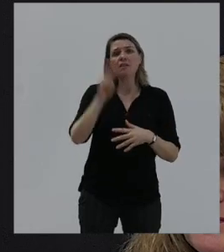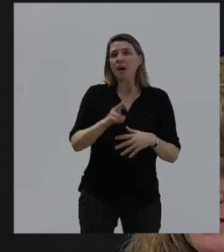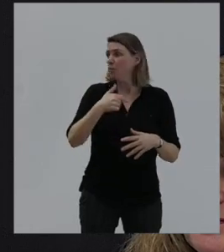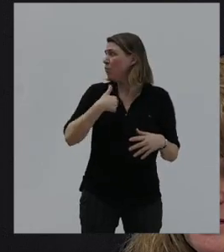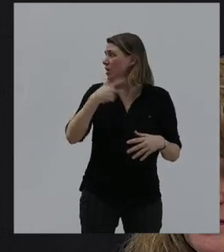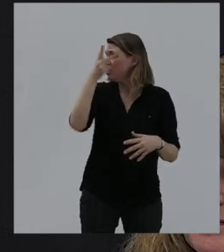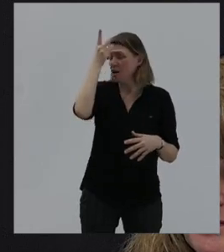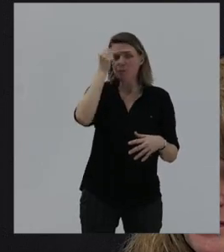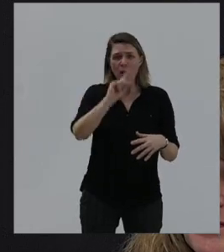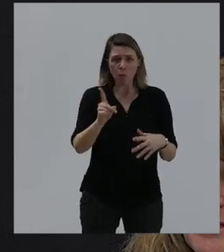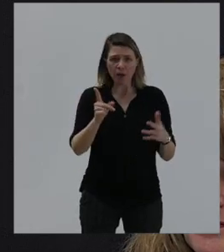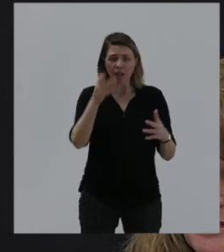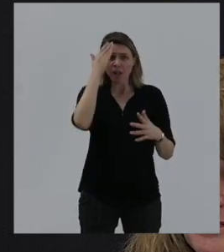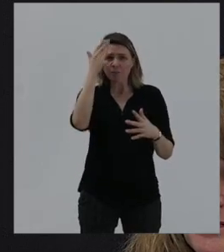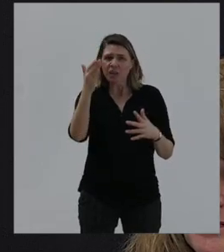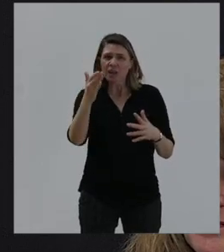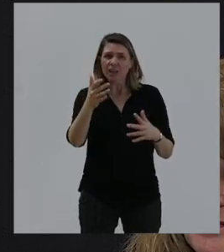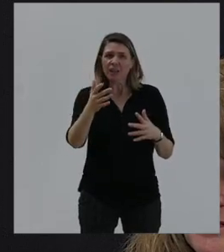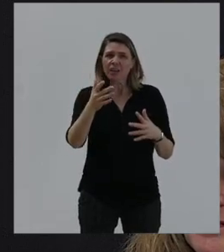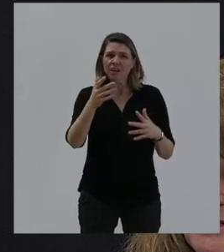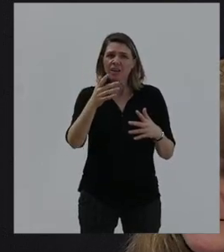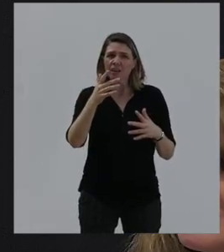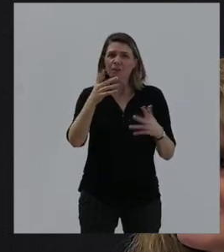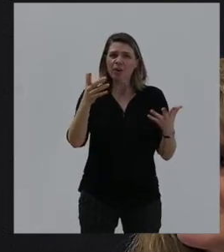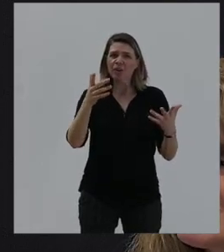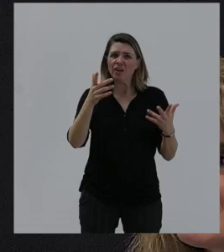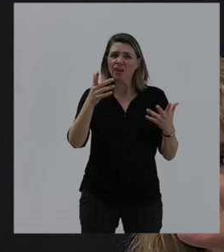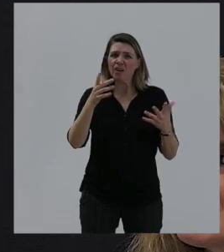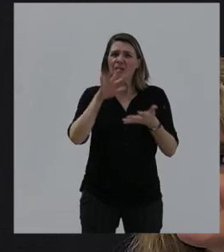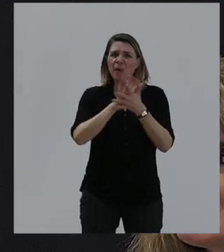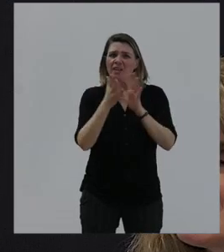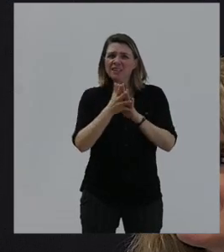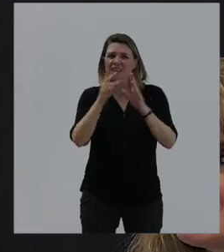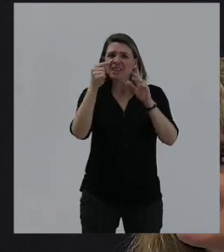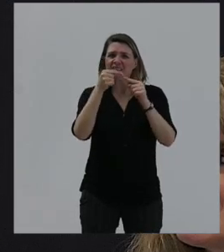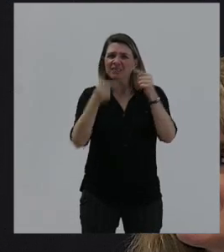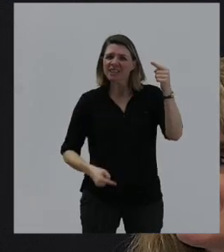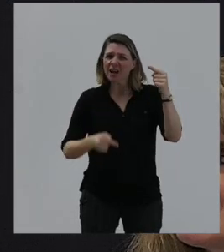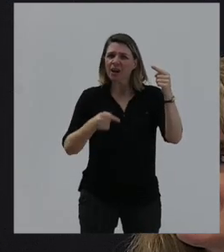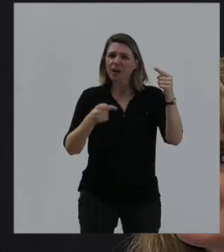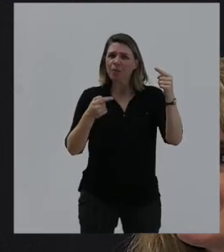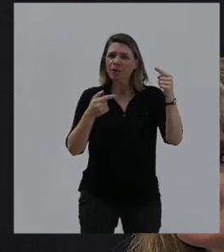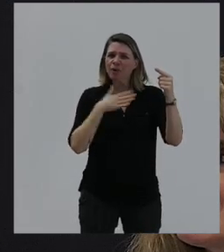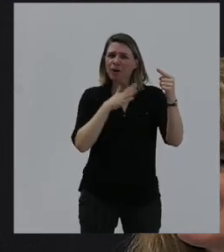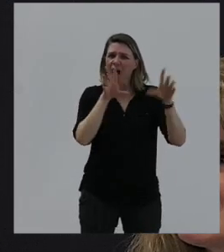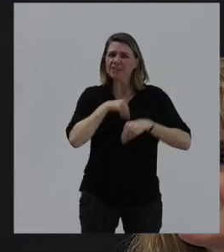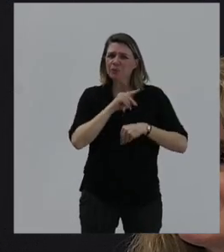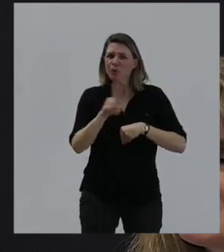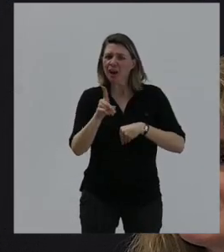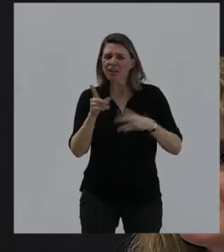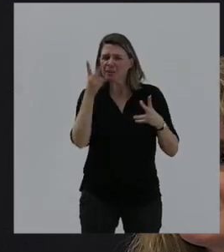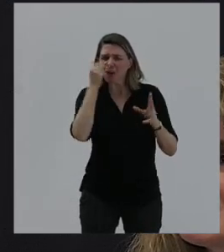bien compris si on était dans une pratique excédentaire insupportable ou dans une pratique déficitaire insupportable. Je pense